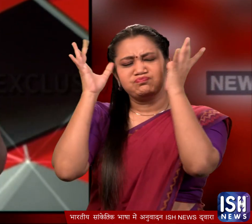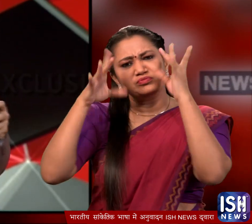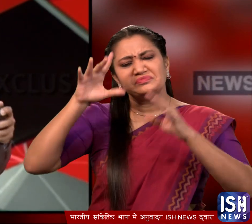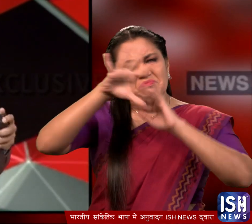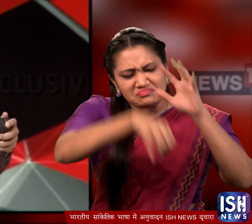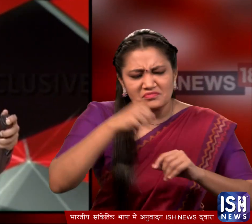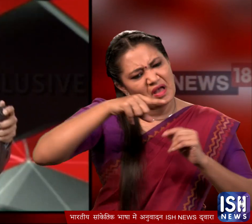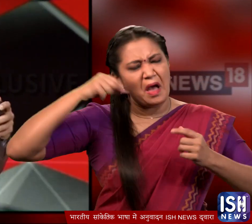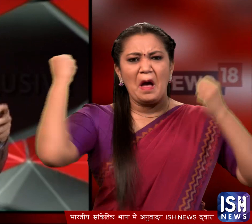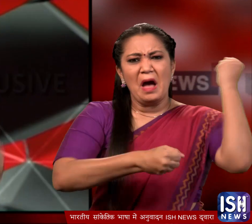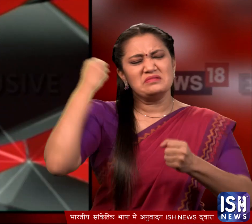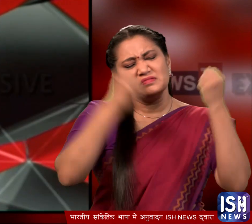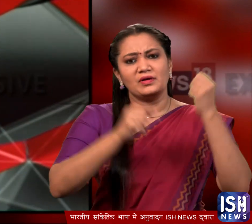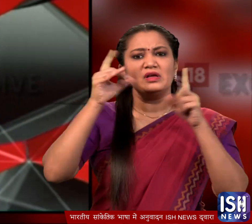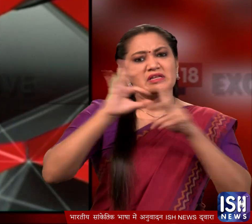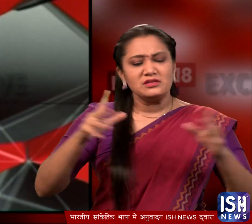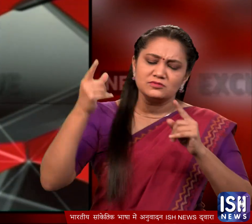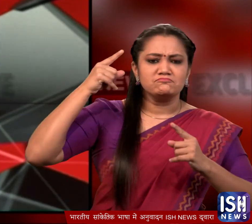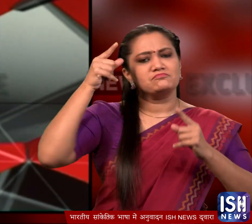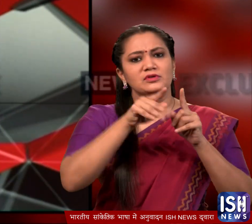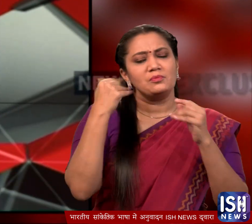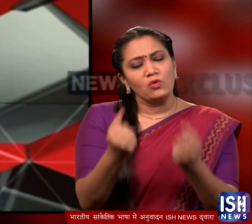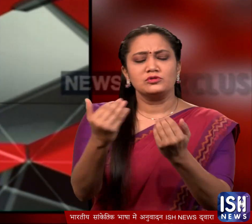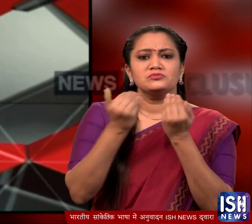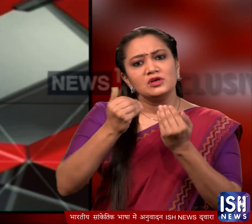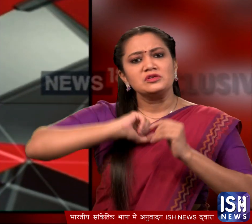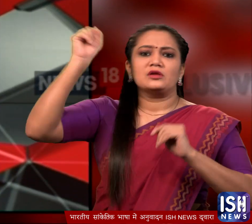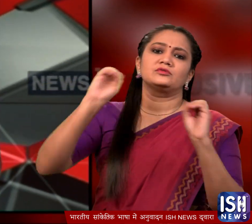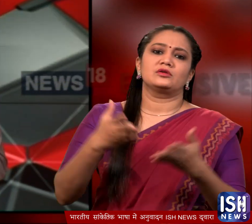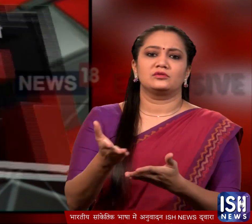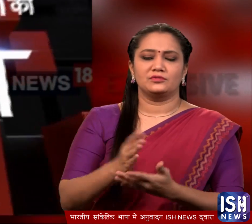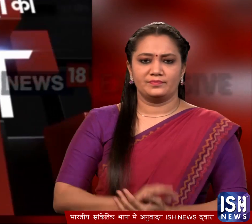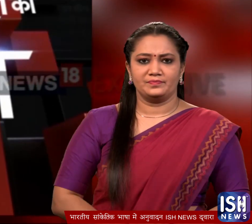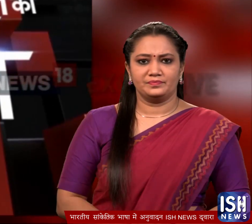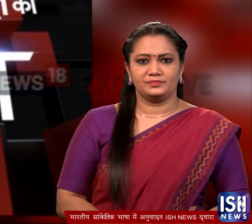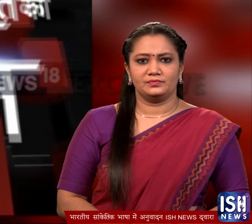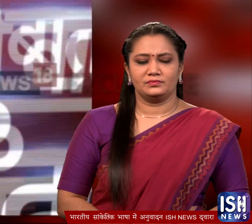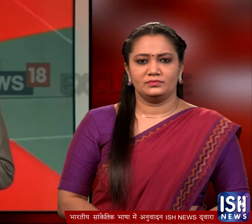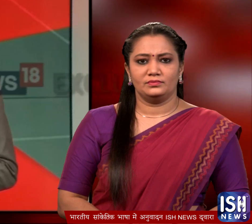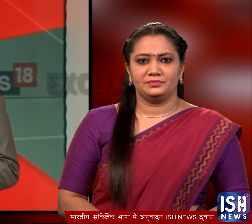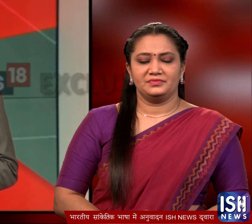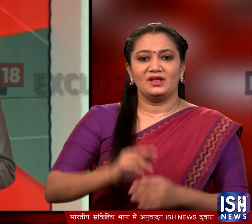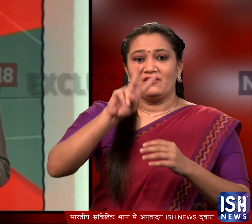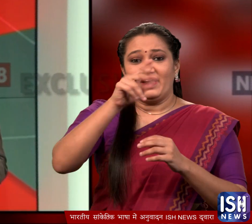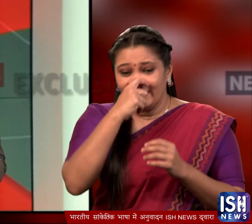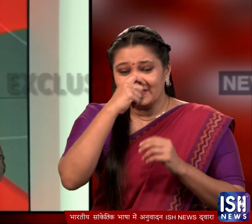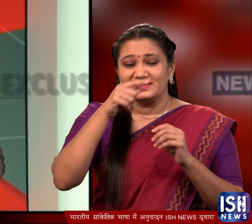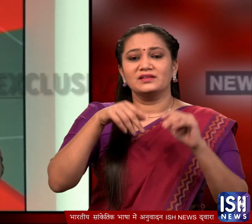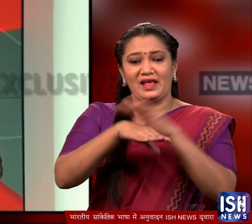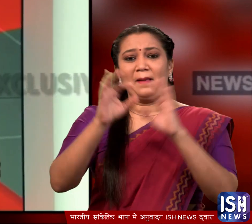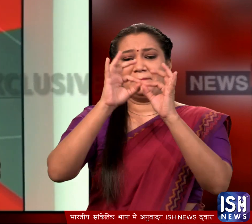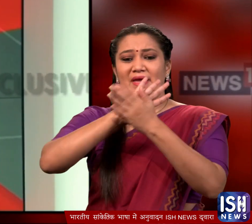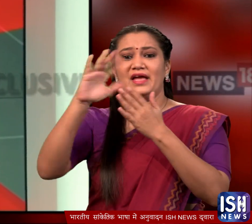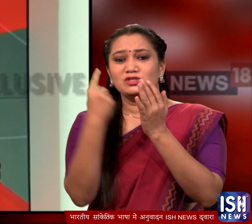ने लूटपाट की कोशिश को बेहद गंभीर माना और सुरक्षा की गारंटी मांगने के लिए आंदोलन करने निकल पड़े। वाराणसी में मौजूद काशी